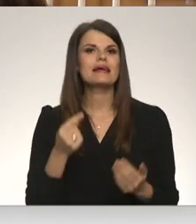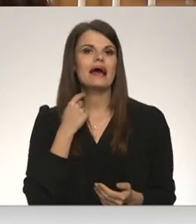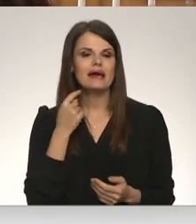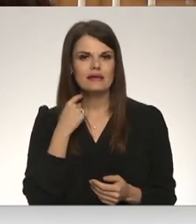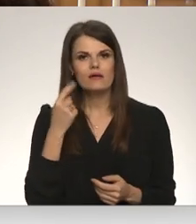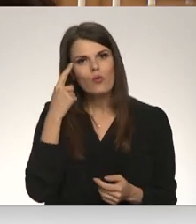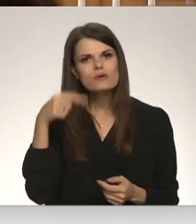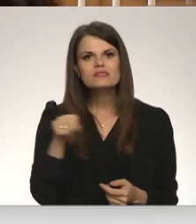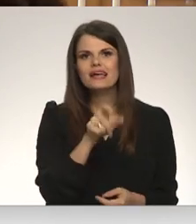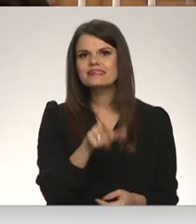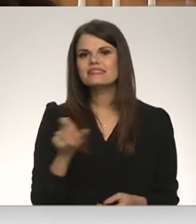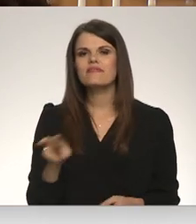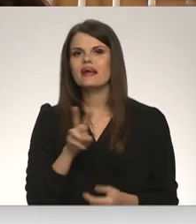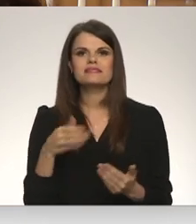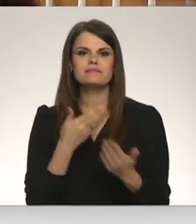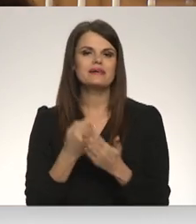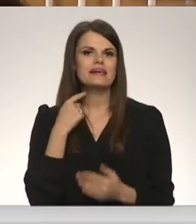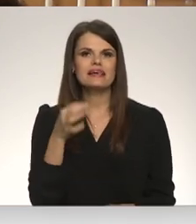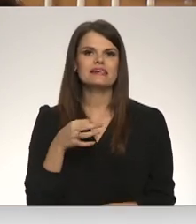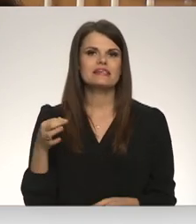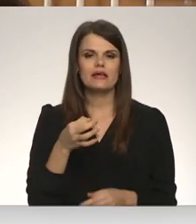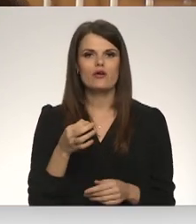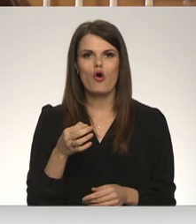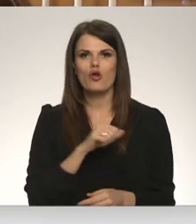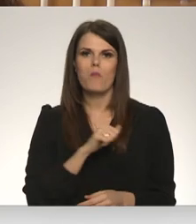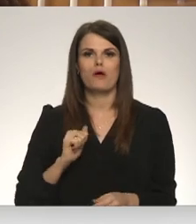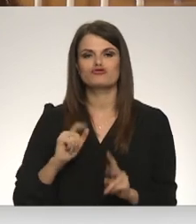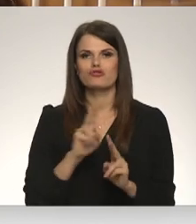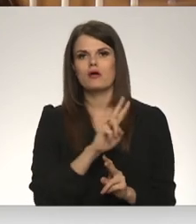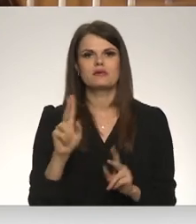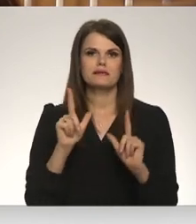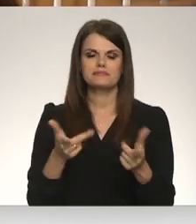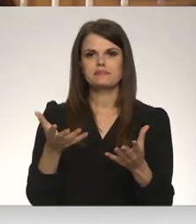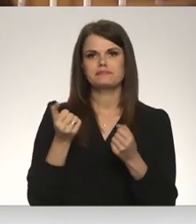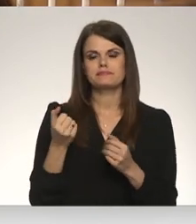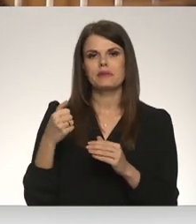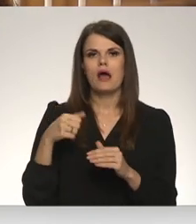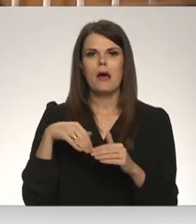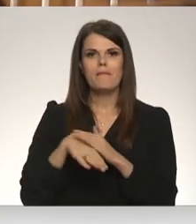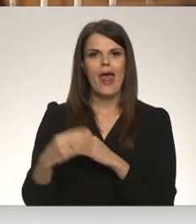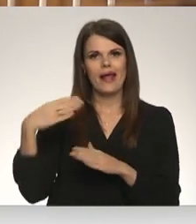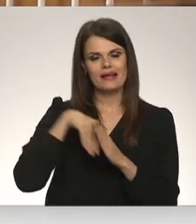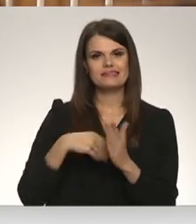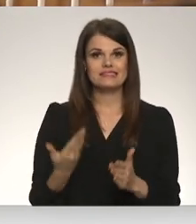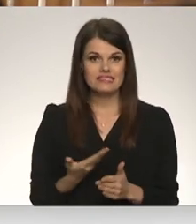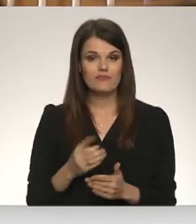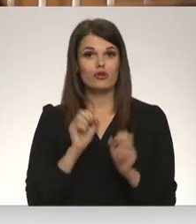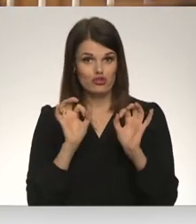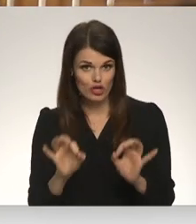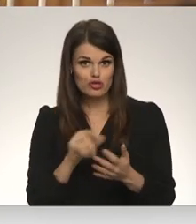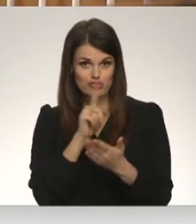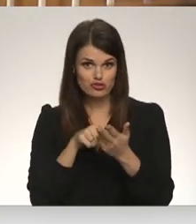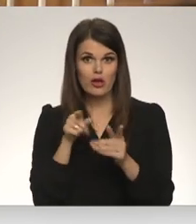tos cilvēkus, kas ir pieteikušies Rīgas reģionā to darīt. Mēs uzdodam papildus jautājumus, noskaidrojam, vai cilvēks tiešām ir